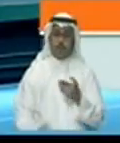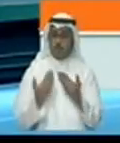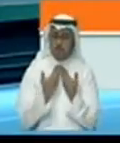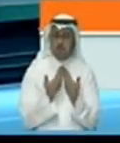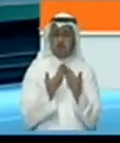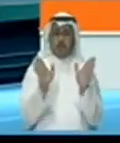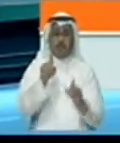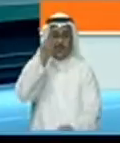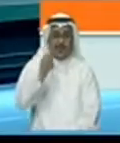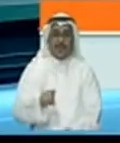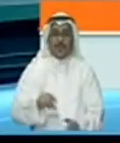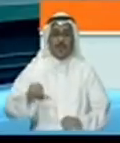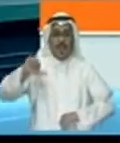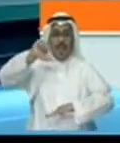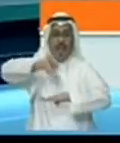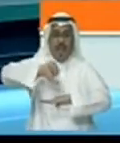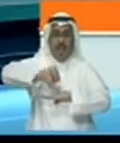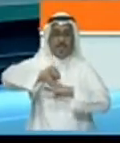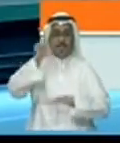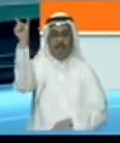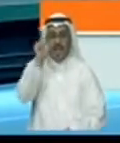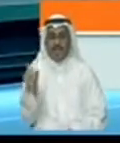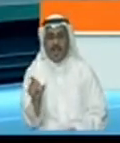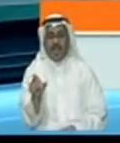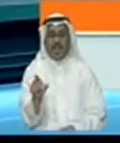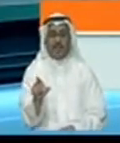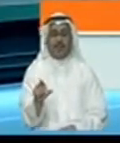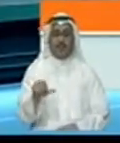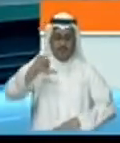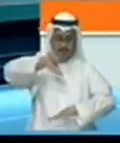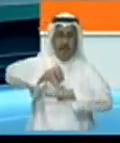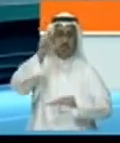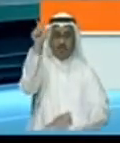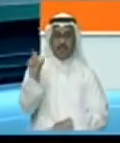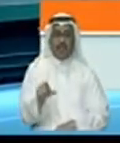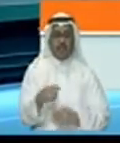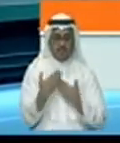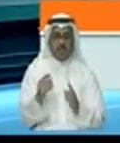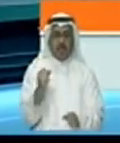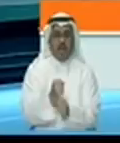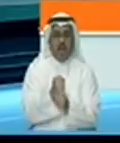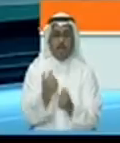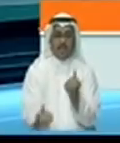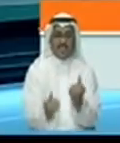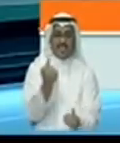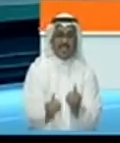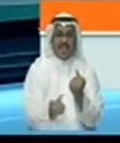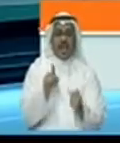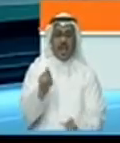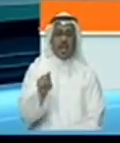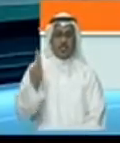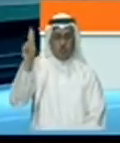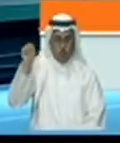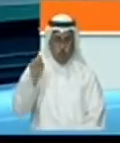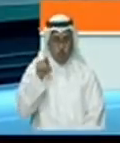بدأت اليوم في العاصمة الإيطالية روما أعمال مؤتمر منظمة الأغذية والزراعة التابعة للأمم المتحدة